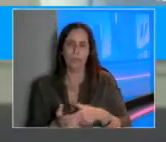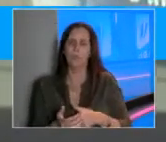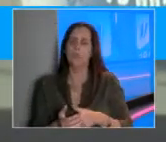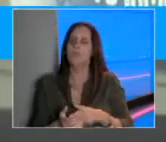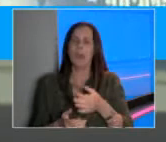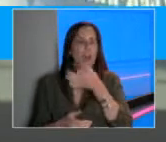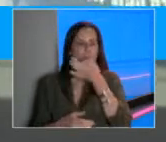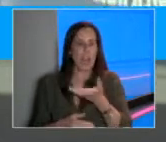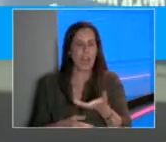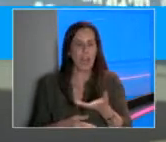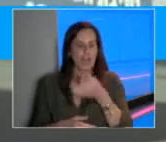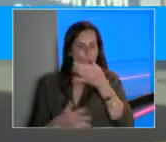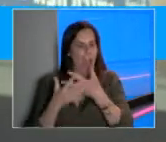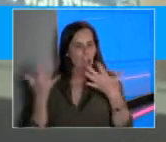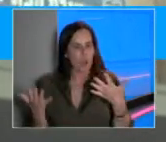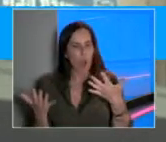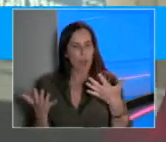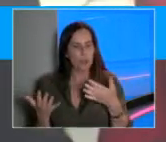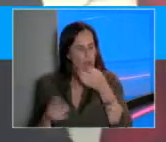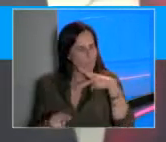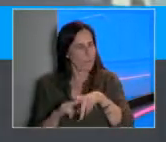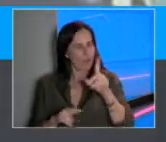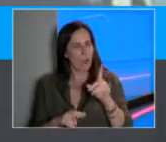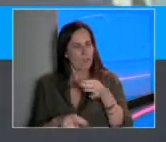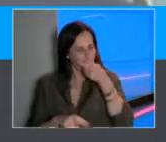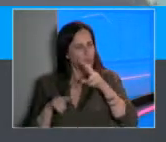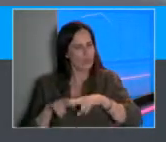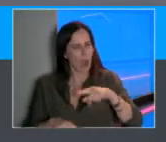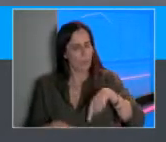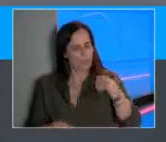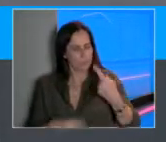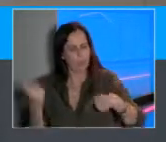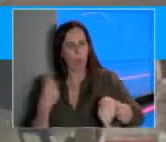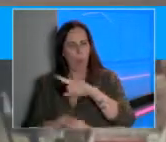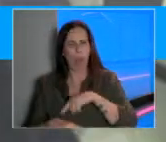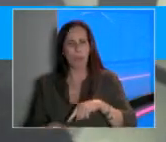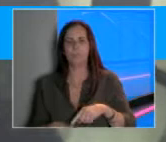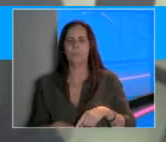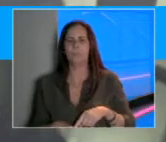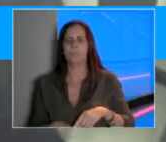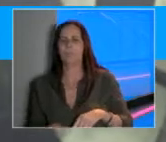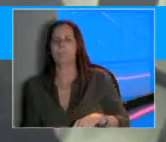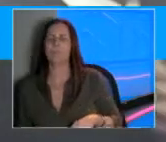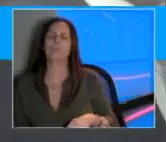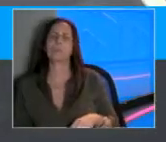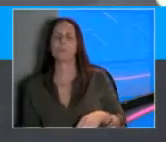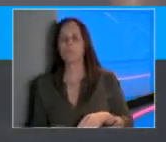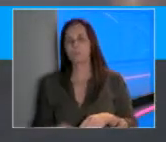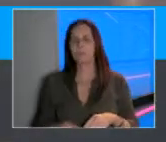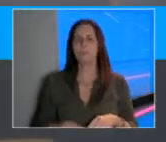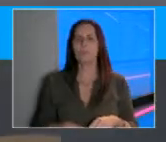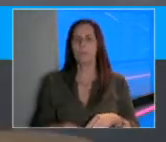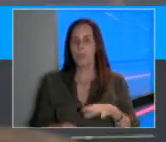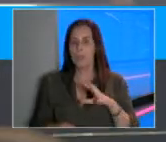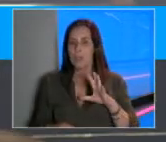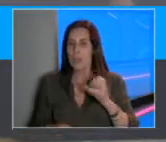הזה. השאלת השאלות, שאלה מציקה, אבל היא כנראה תלווה אותנו, הכתבים הפרלמנטריים והפוליטיים, לאורך כל השנה וחצי הקרובות.